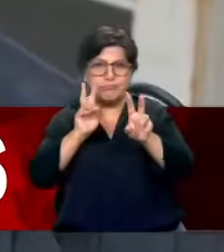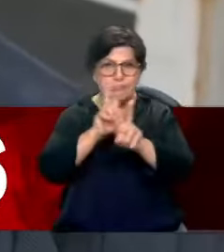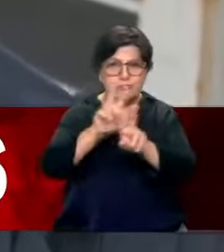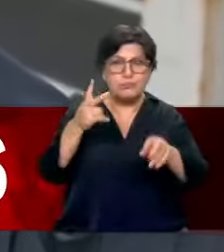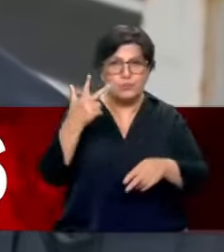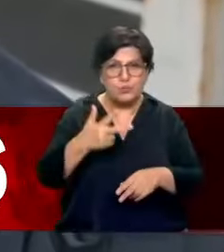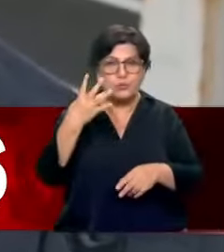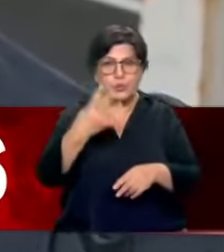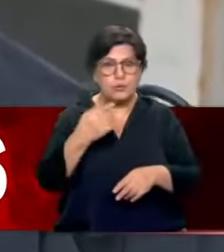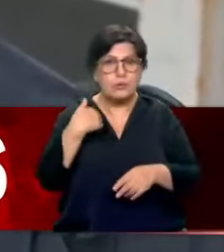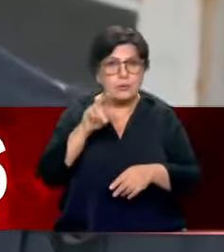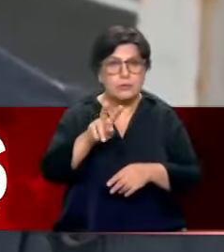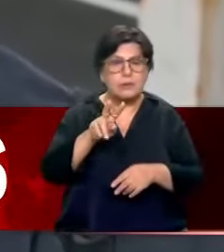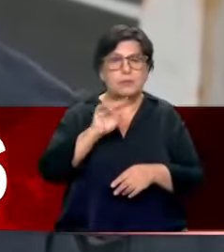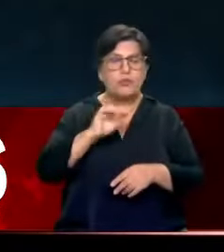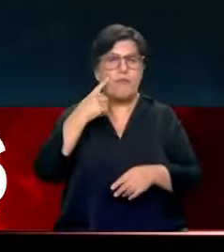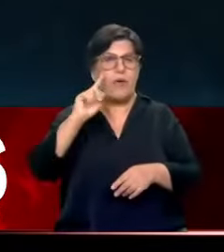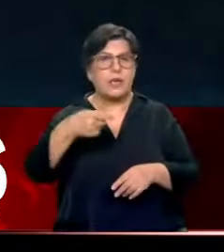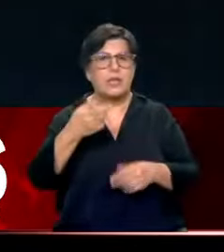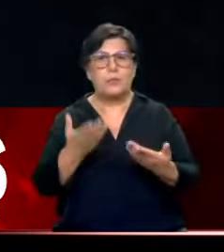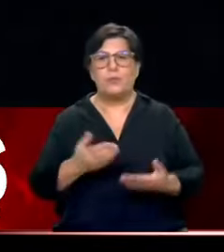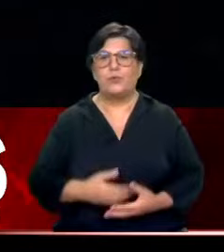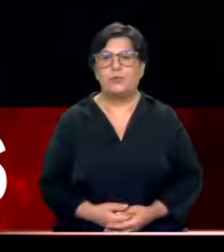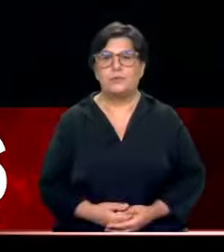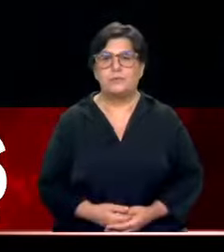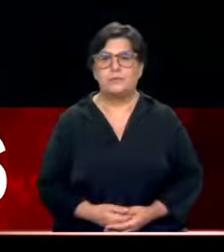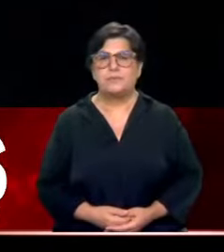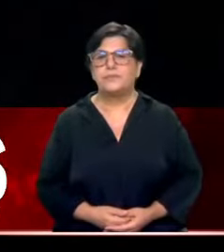üçüncü, dördüncü izleyişimde bunu fark edebiliyorum. The